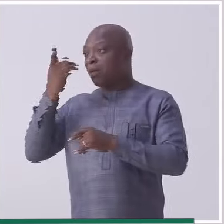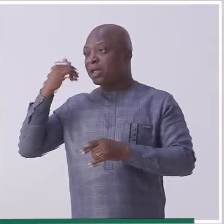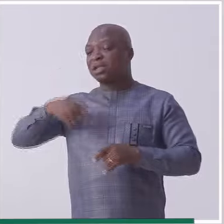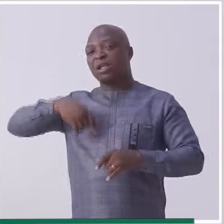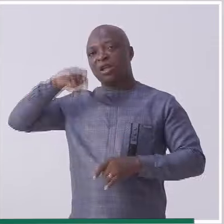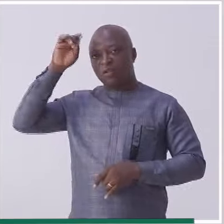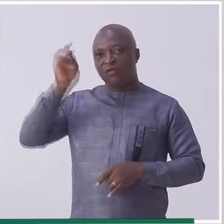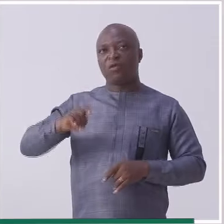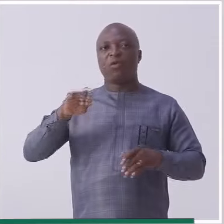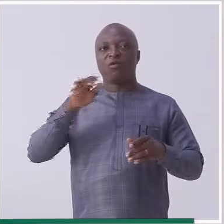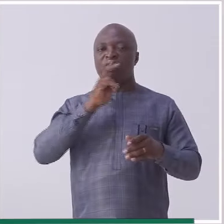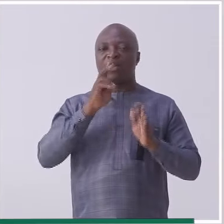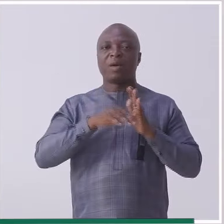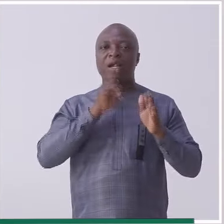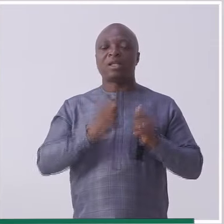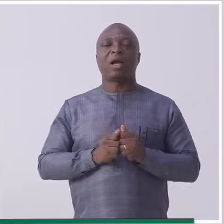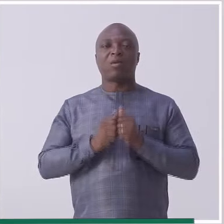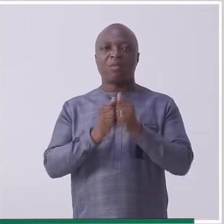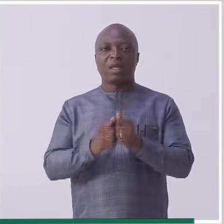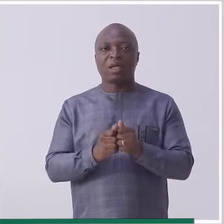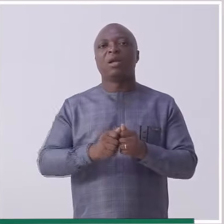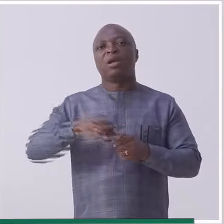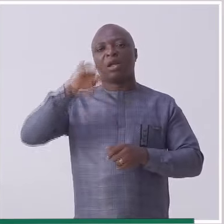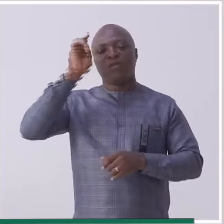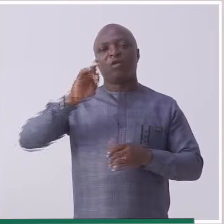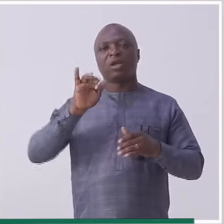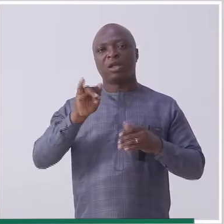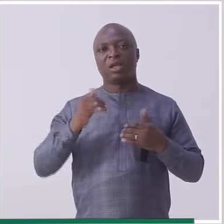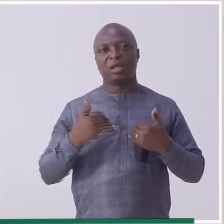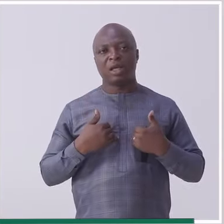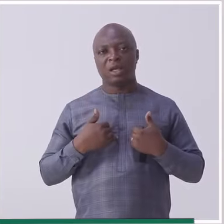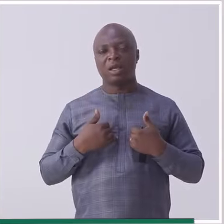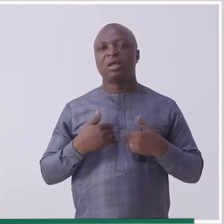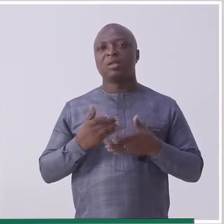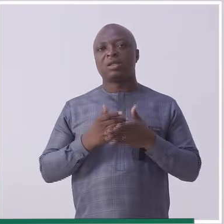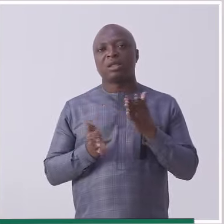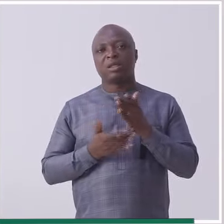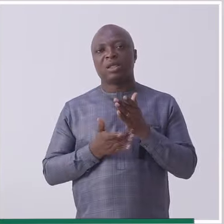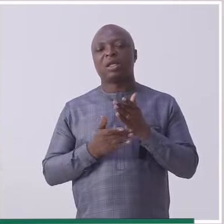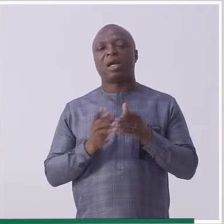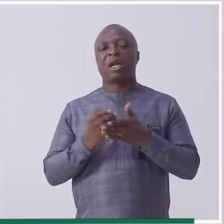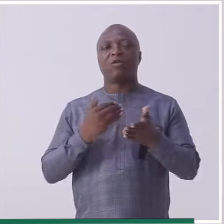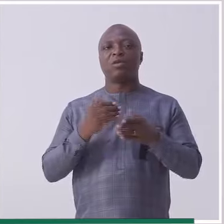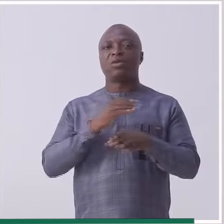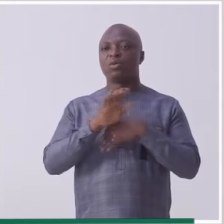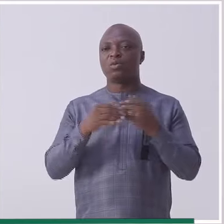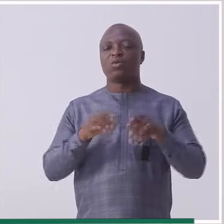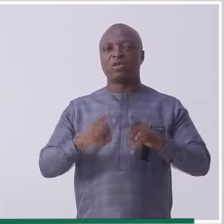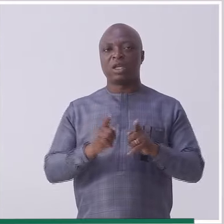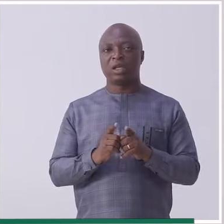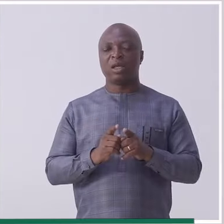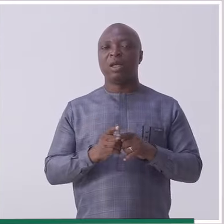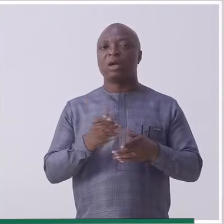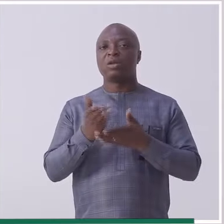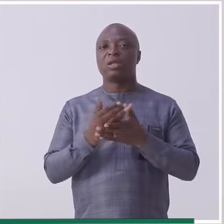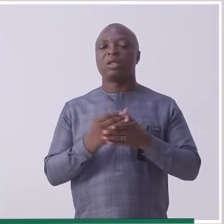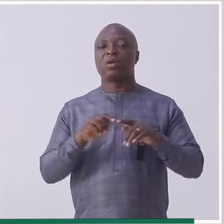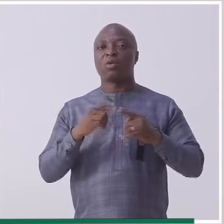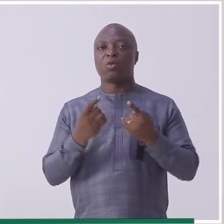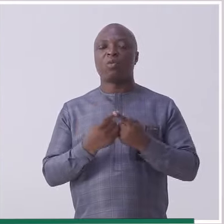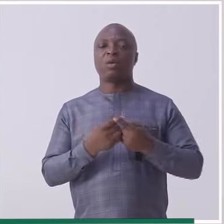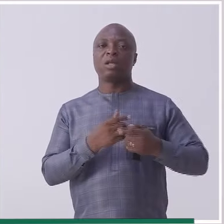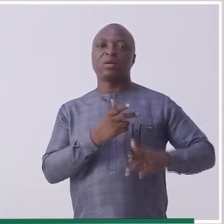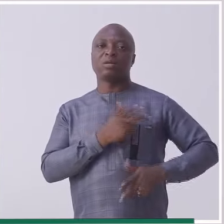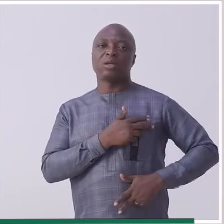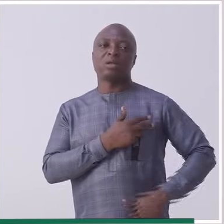qu'il faut absolument être accompagné, il faut qu'il y ait un checking à l'avance de là où vous allez et que les commandants de brigade,